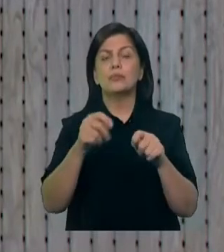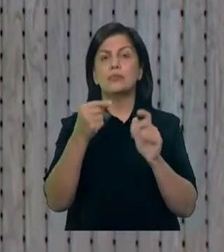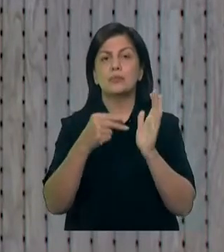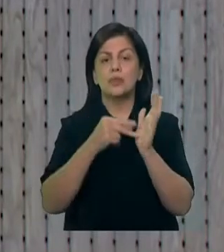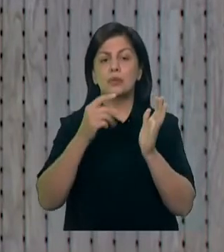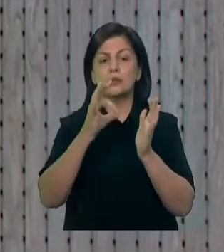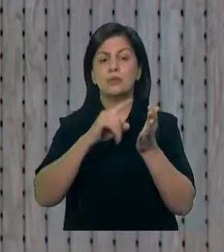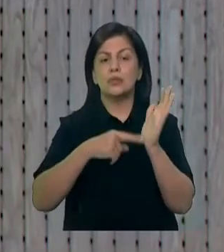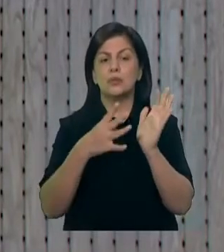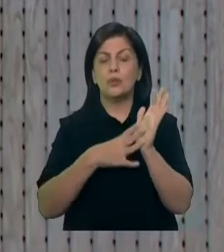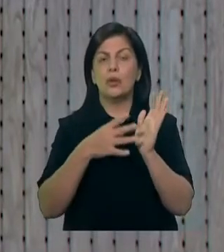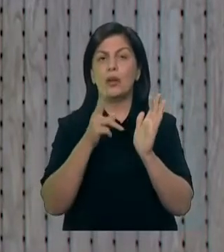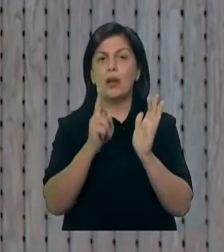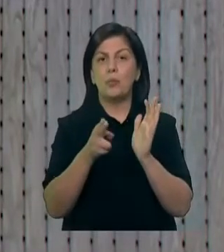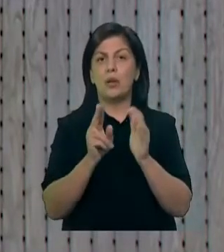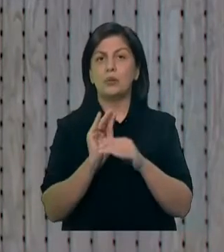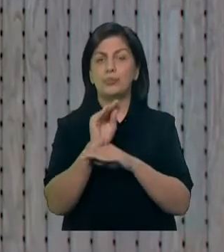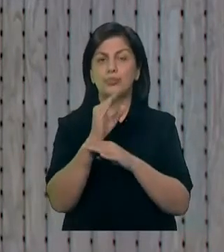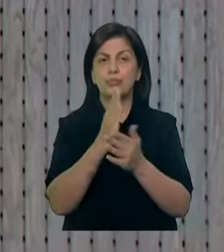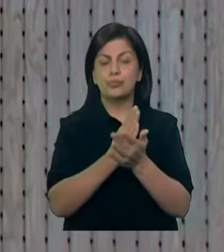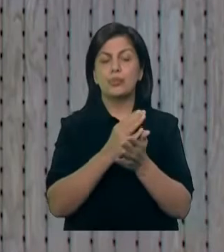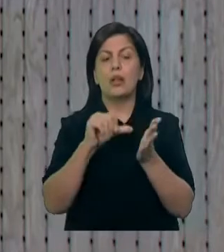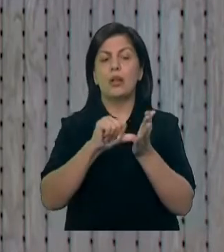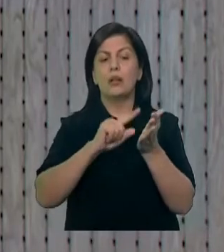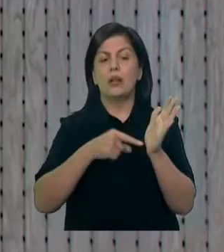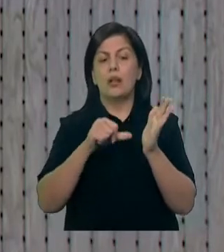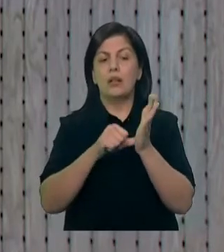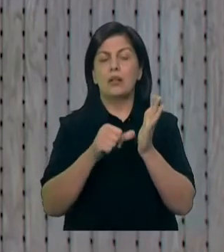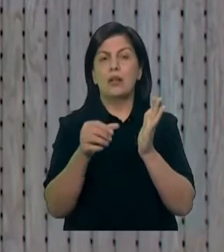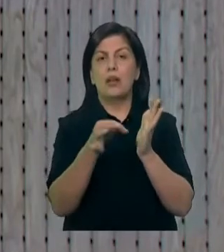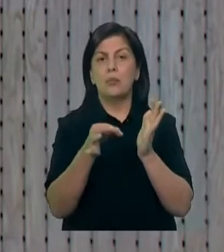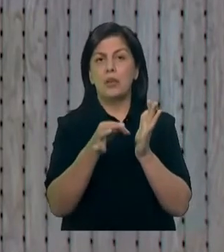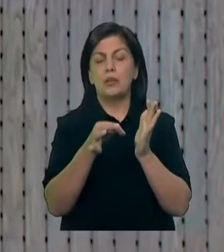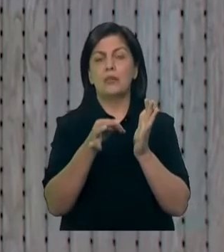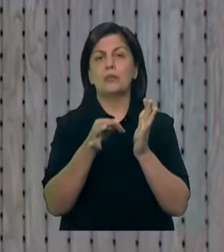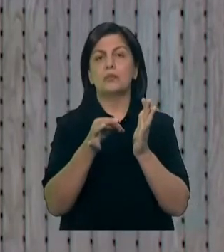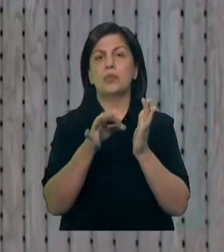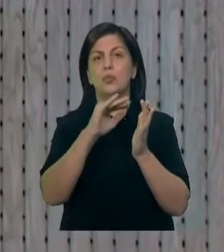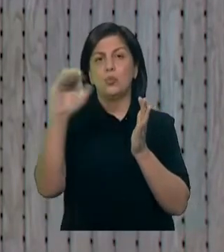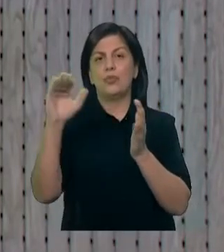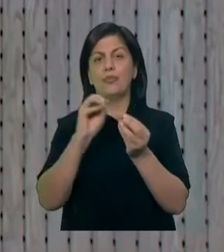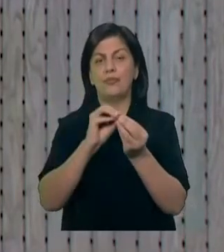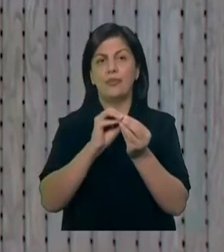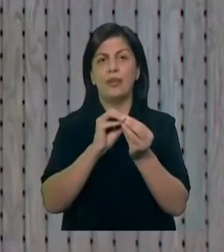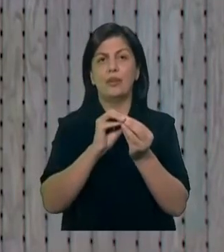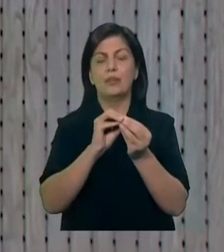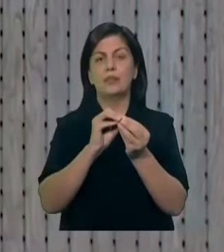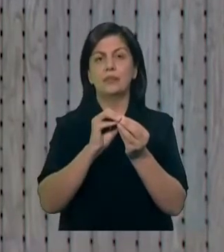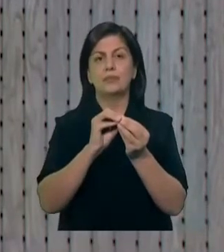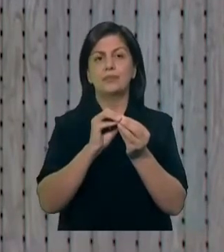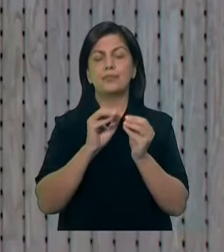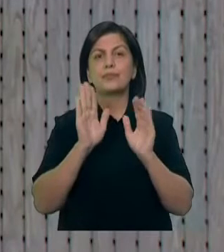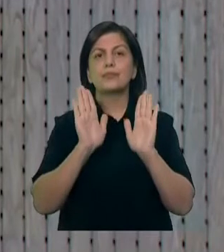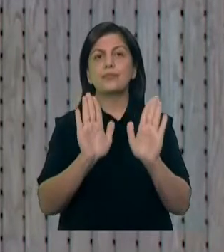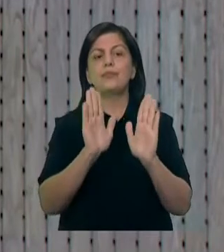qəpik artırılaraq 1 kilovat saat üçün 6,6 qəpik səviyyəsində müəyyənləşdirilmiş. Gecə-gündüz tarifi yalnız alüminium